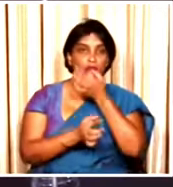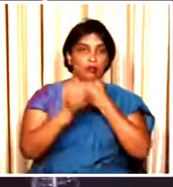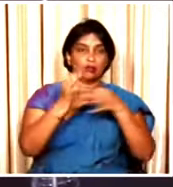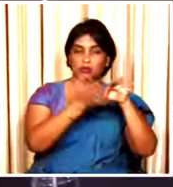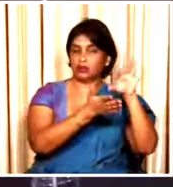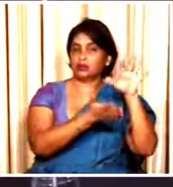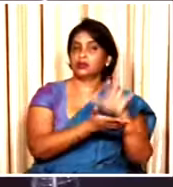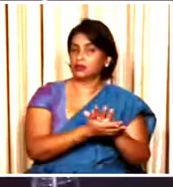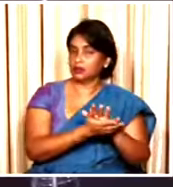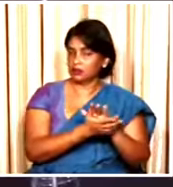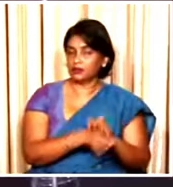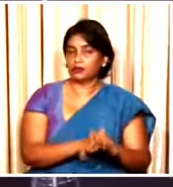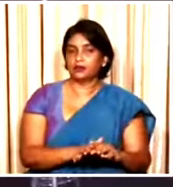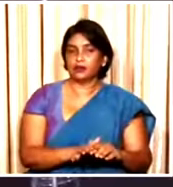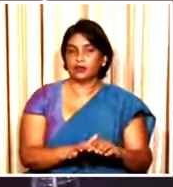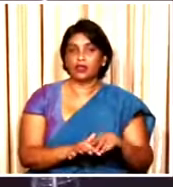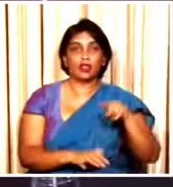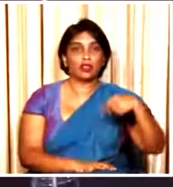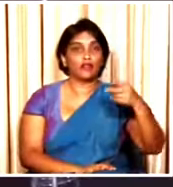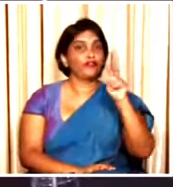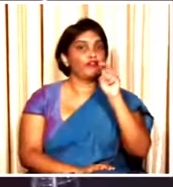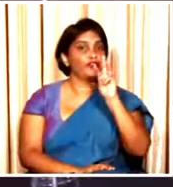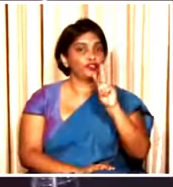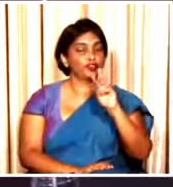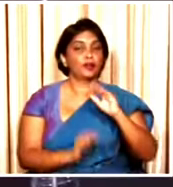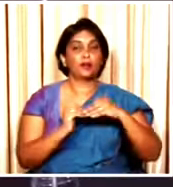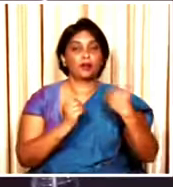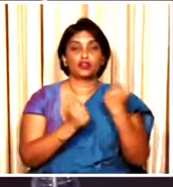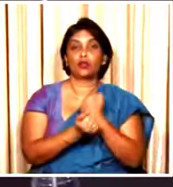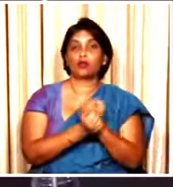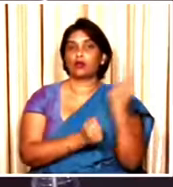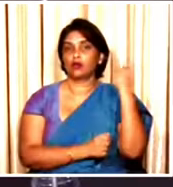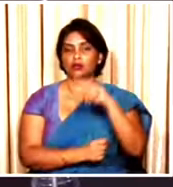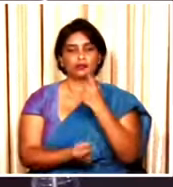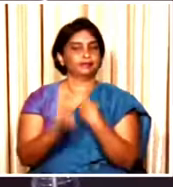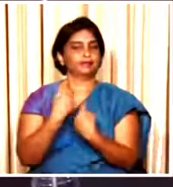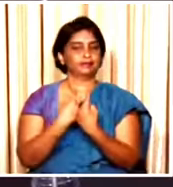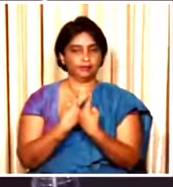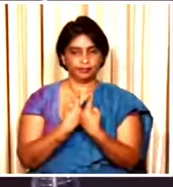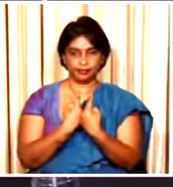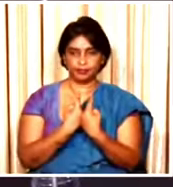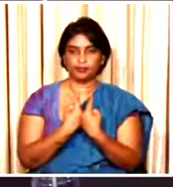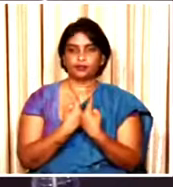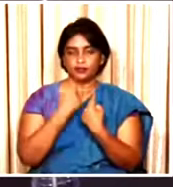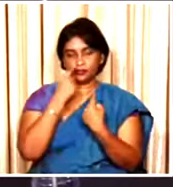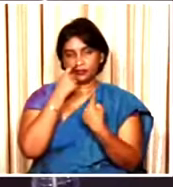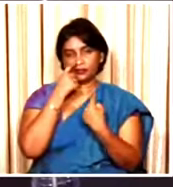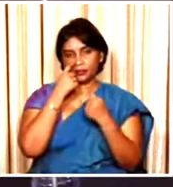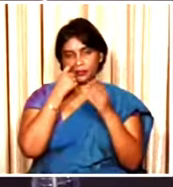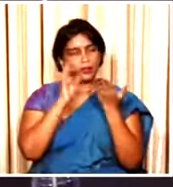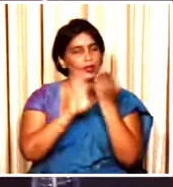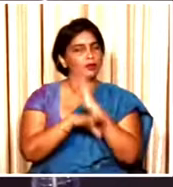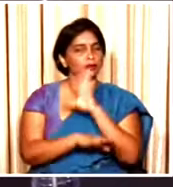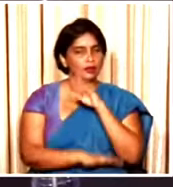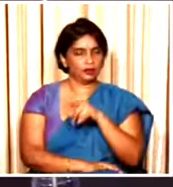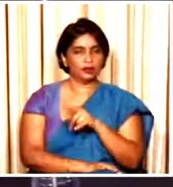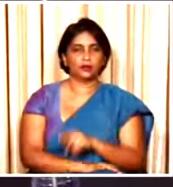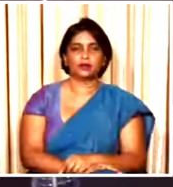දාපුවාම දවස් 23කට පස්සේ තමයි පොලිසියාවේ පරීක්ෂණයට. දැන් පසුගියදා